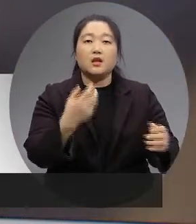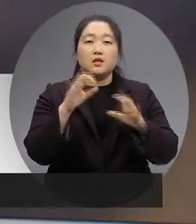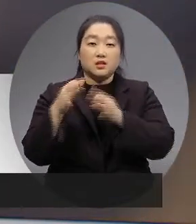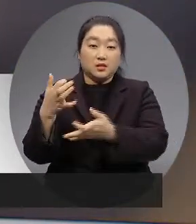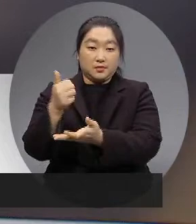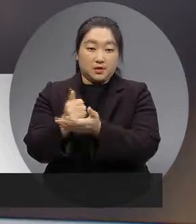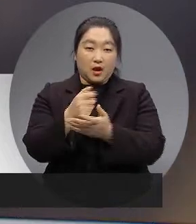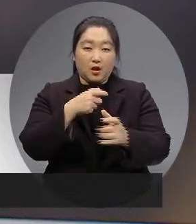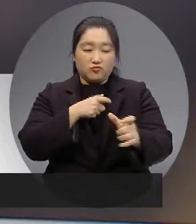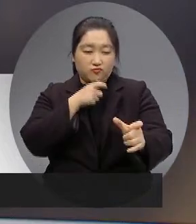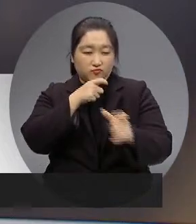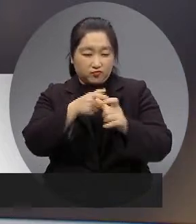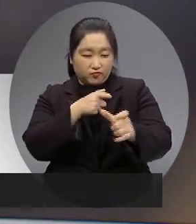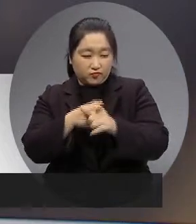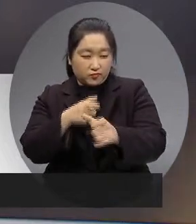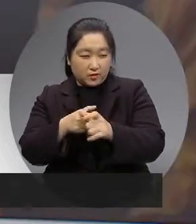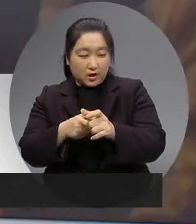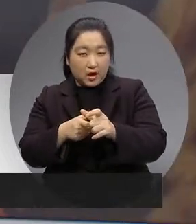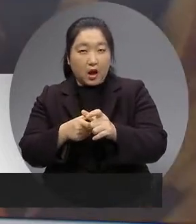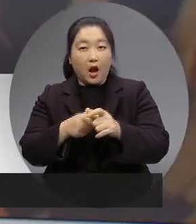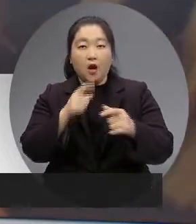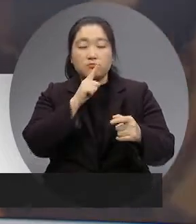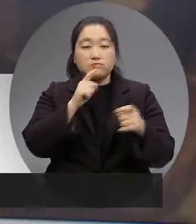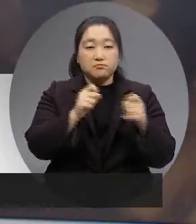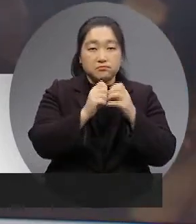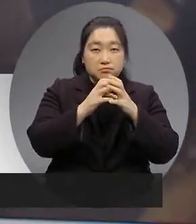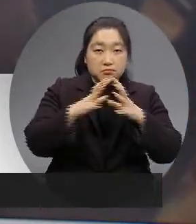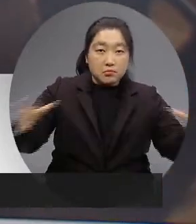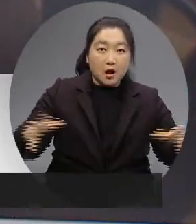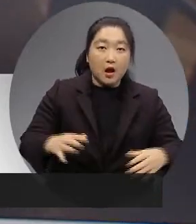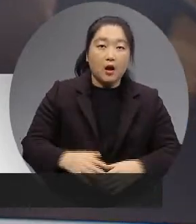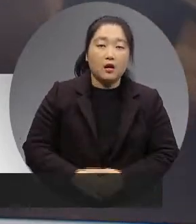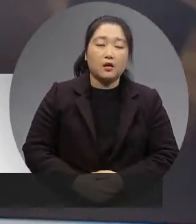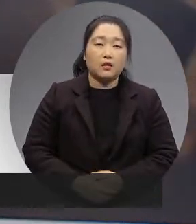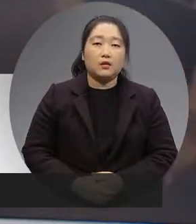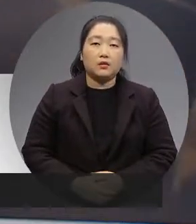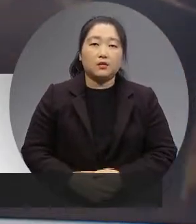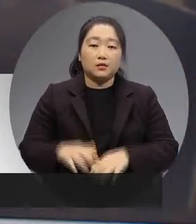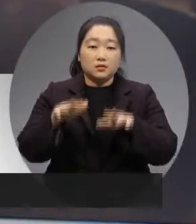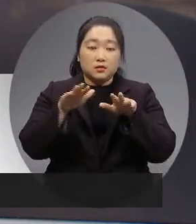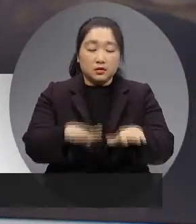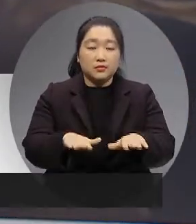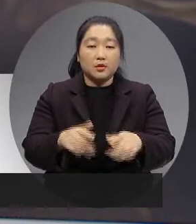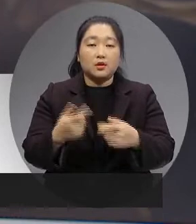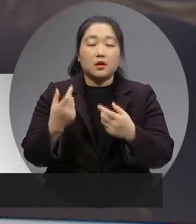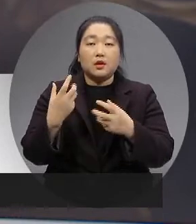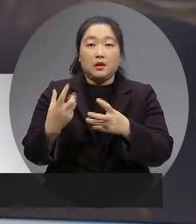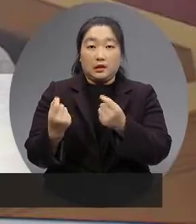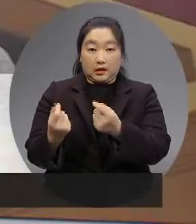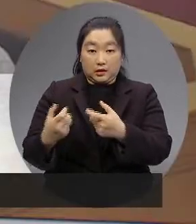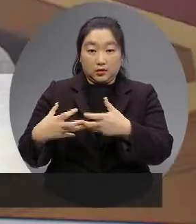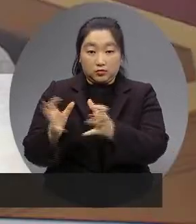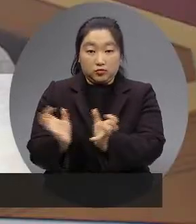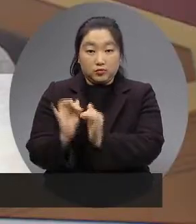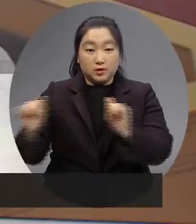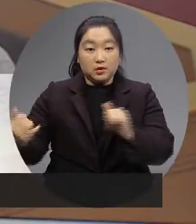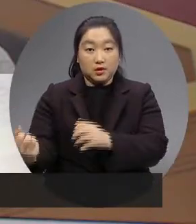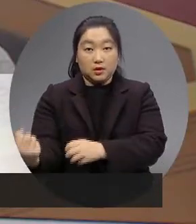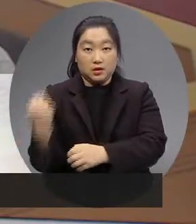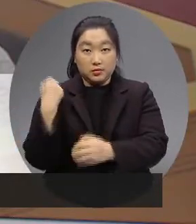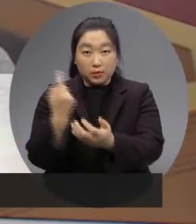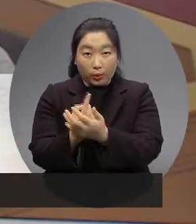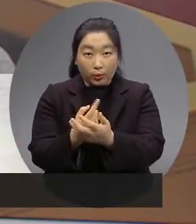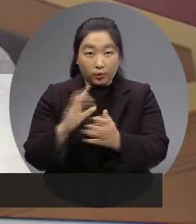지사가 술자리에 참석한 걸 두고 파장이 가라앉지 않고 있습니다. 이번에는 같은 국민의힘 소속 초선